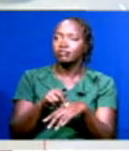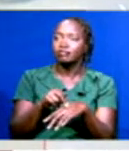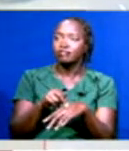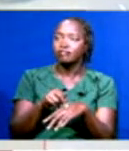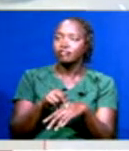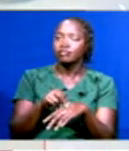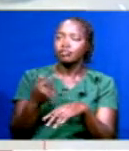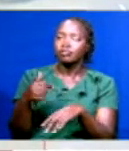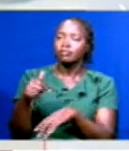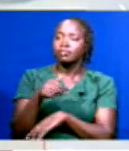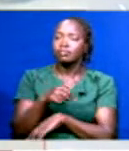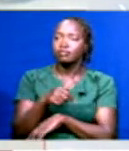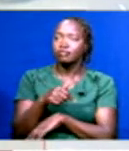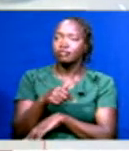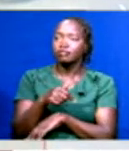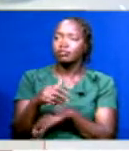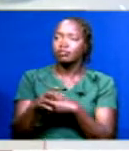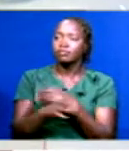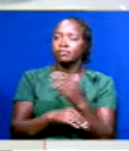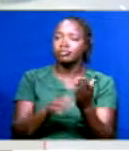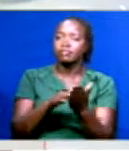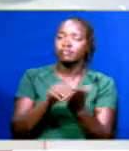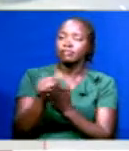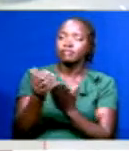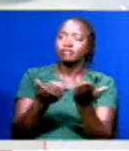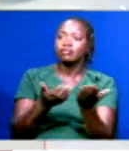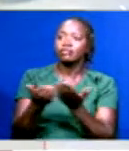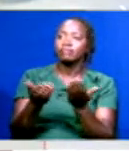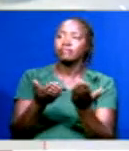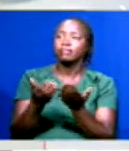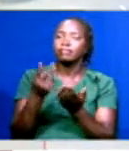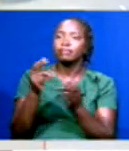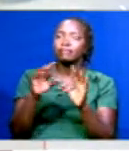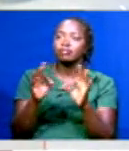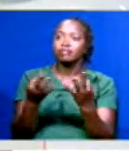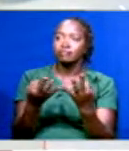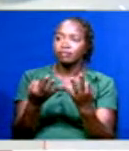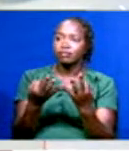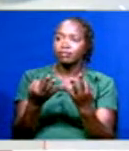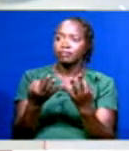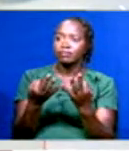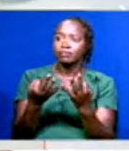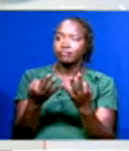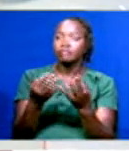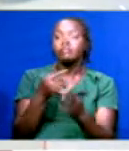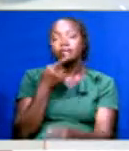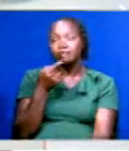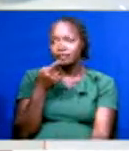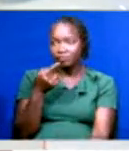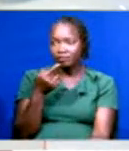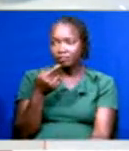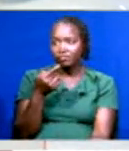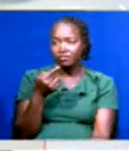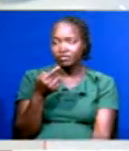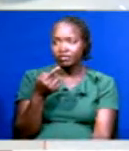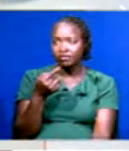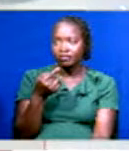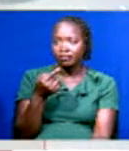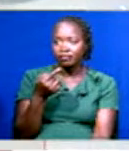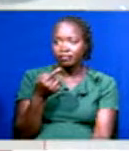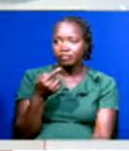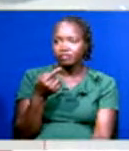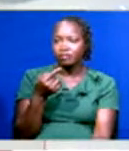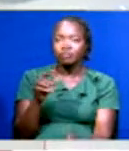sisi, tunataka kuharibu biashara ya familia mbili. Sisi tunasema, mtungi ya